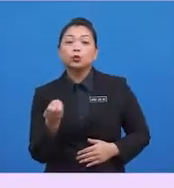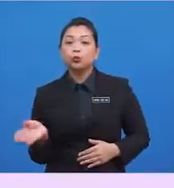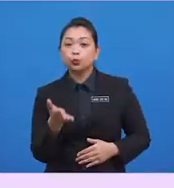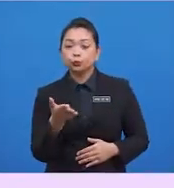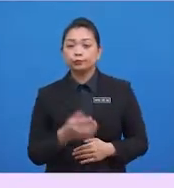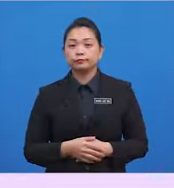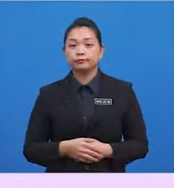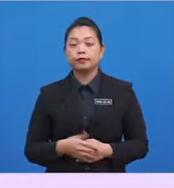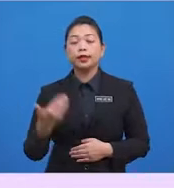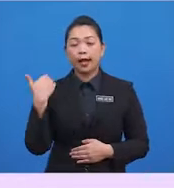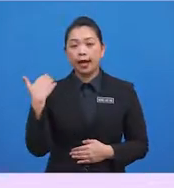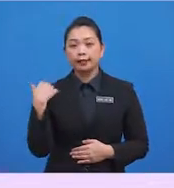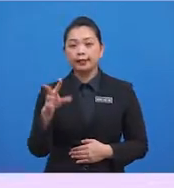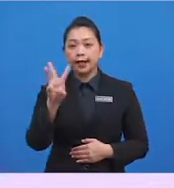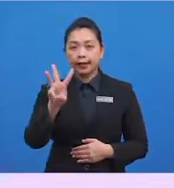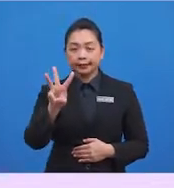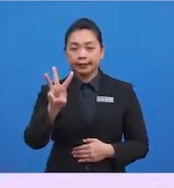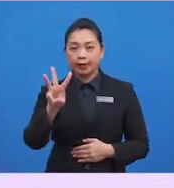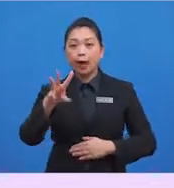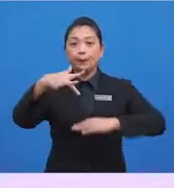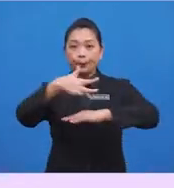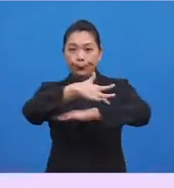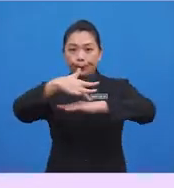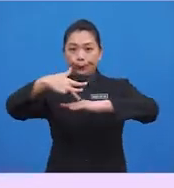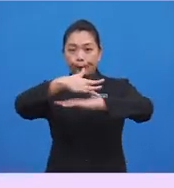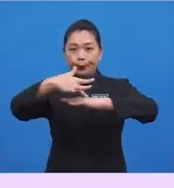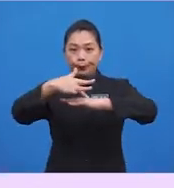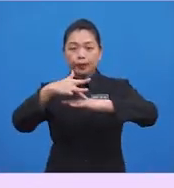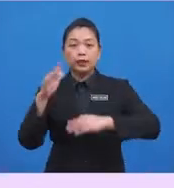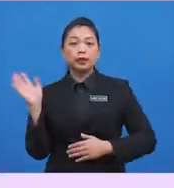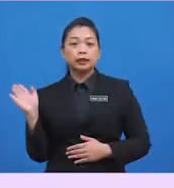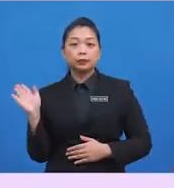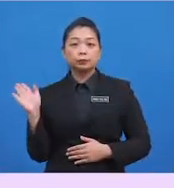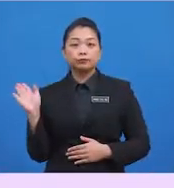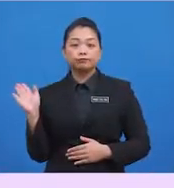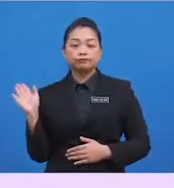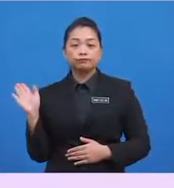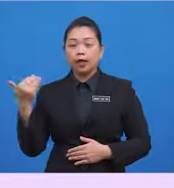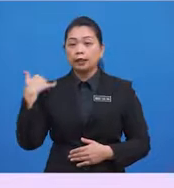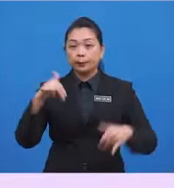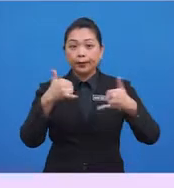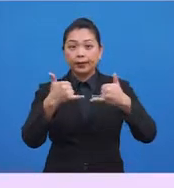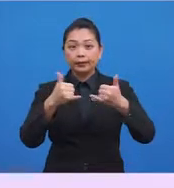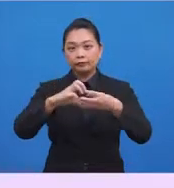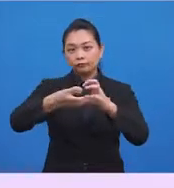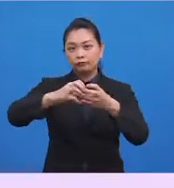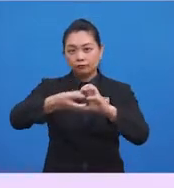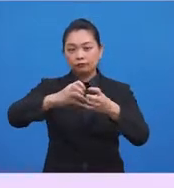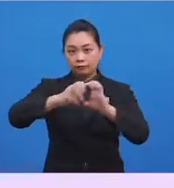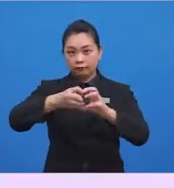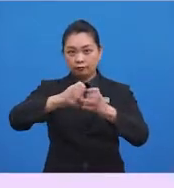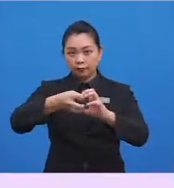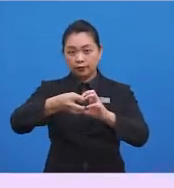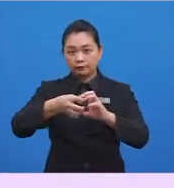yang mempunyai 6 permukaan. Kub Rubik yang menjadi permainan minda oleh murid-murid